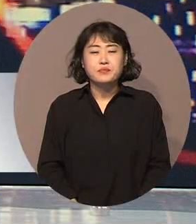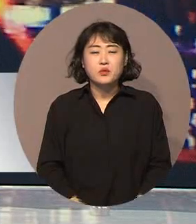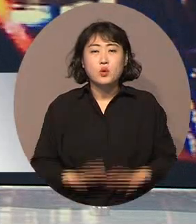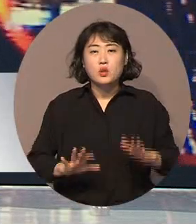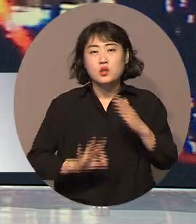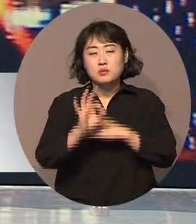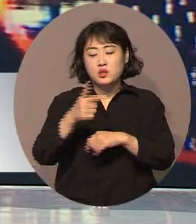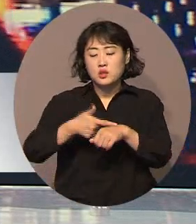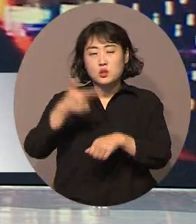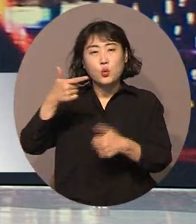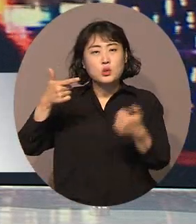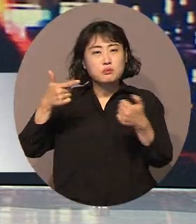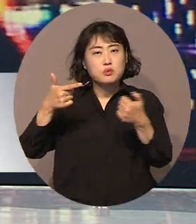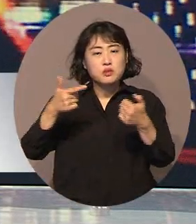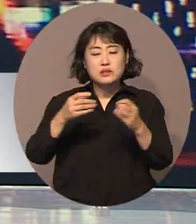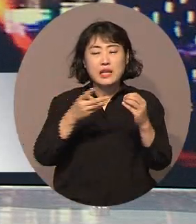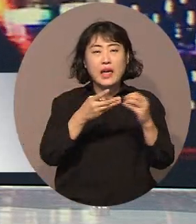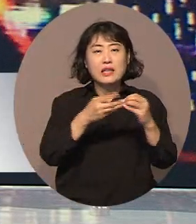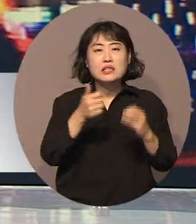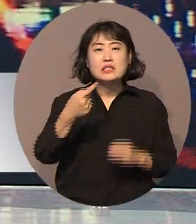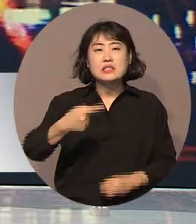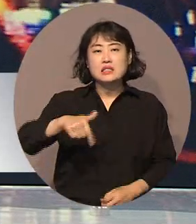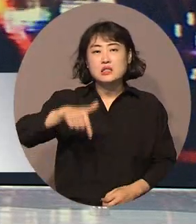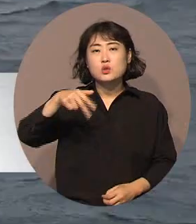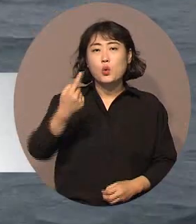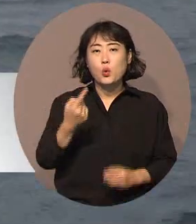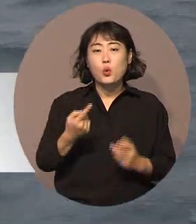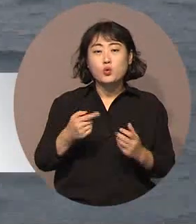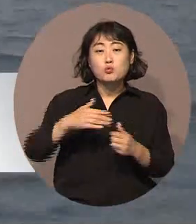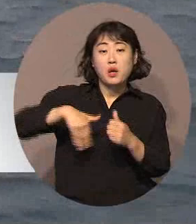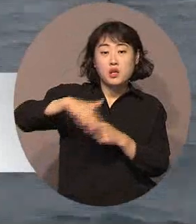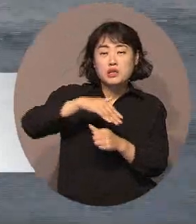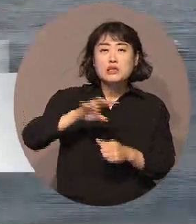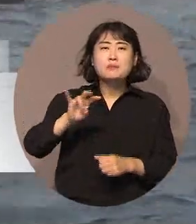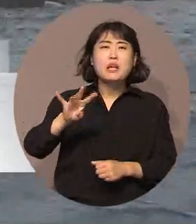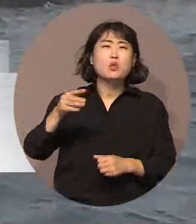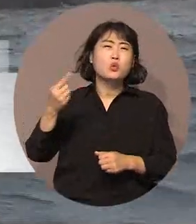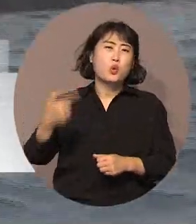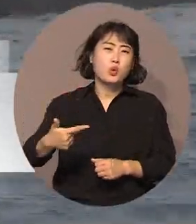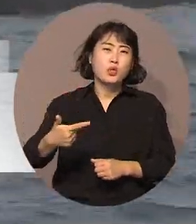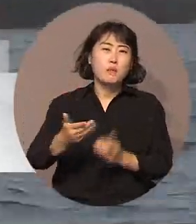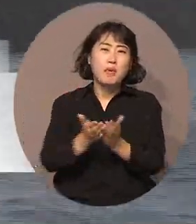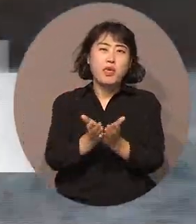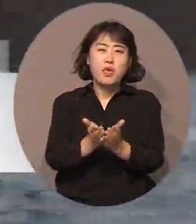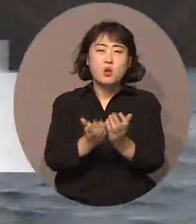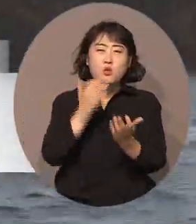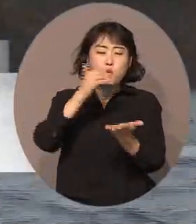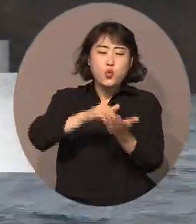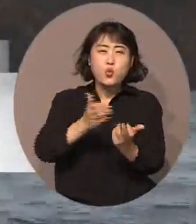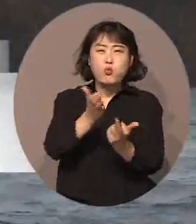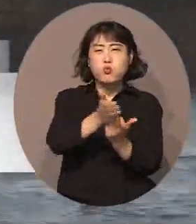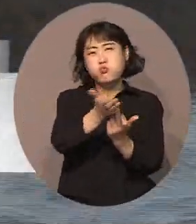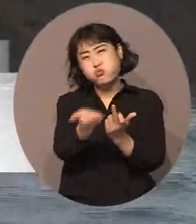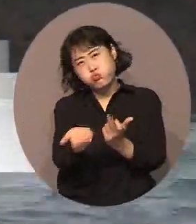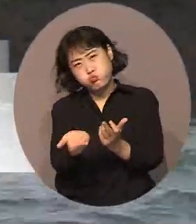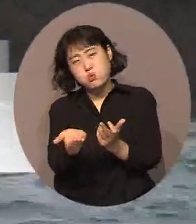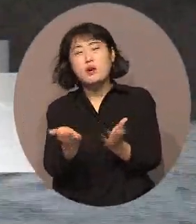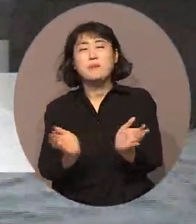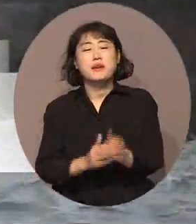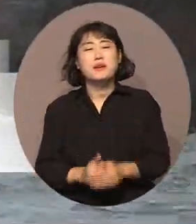오늘 오전 6시 50분쯤 태안군 흑도 인근 해상에서 24톤짜리 어선이 암초에 걸려 좌초되었습니다